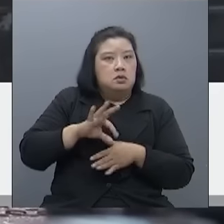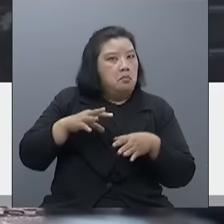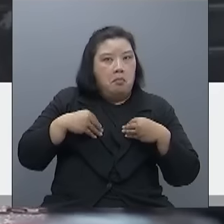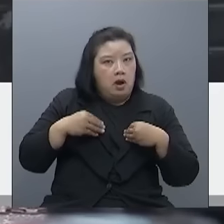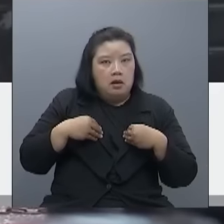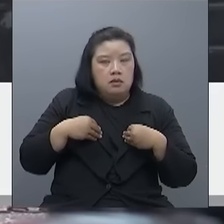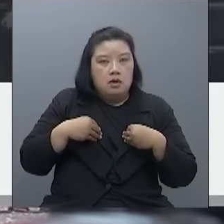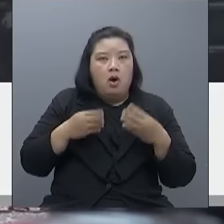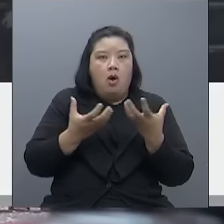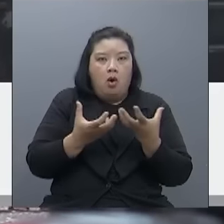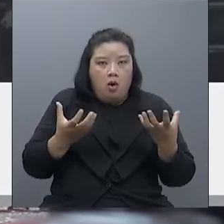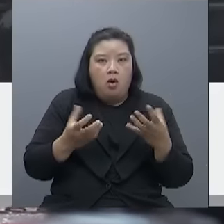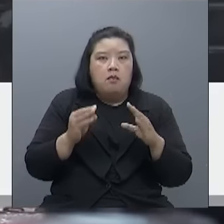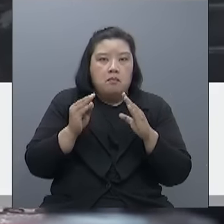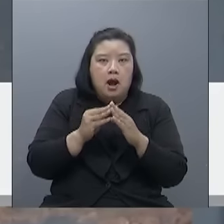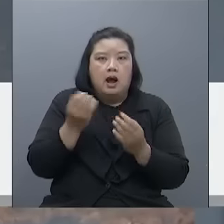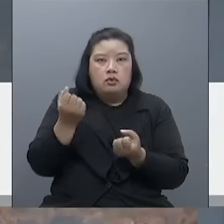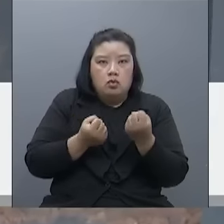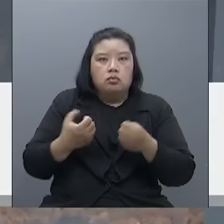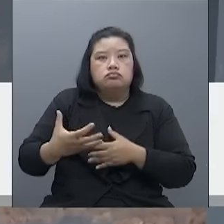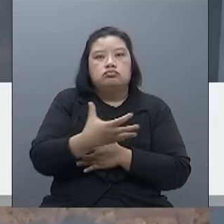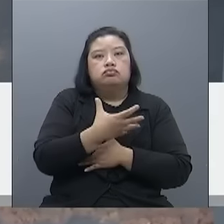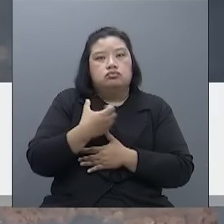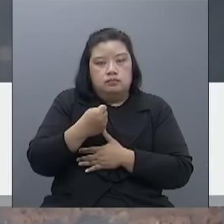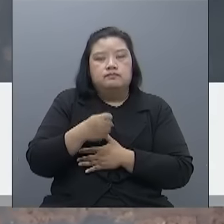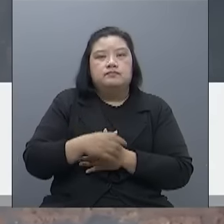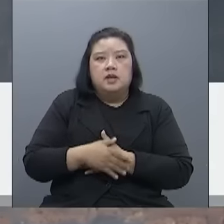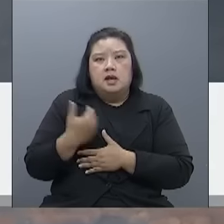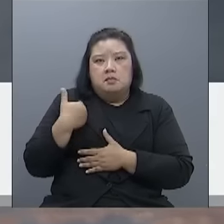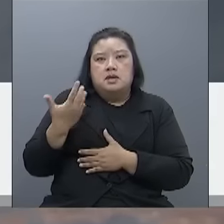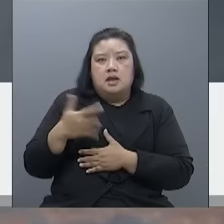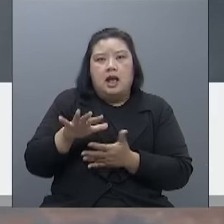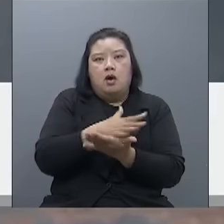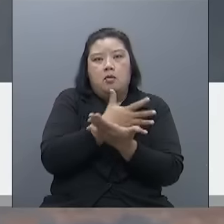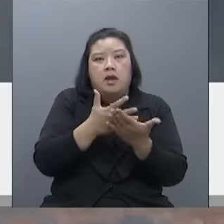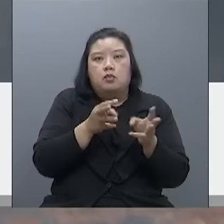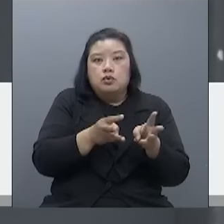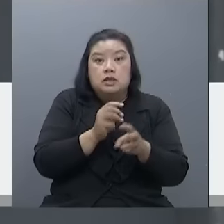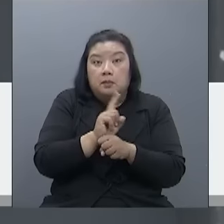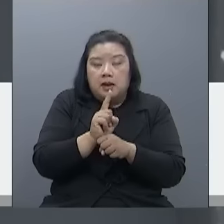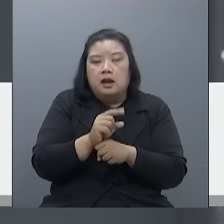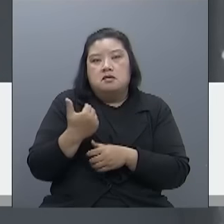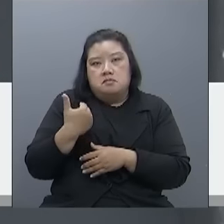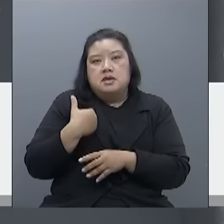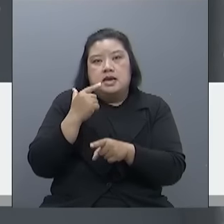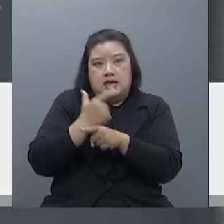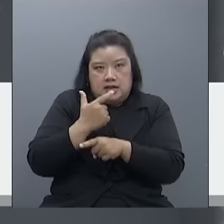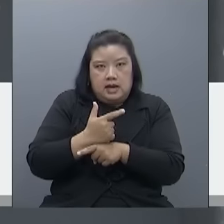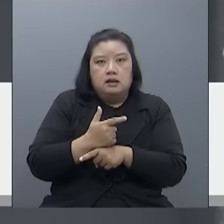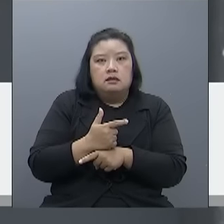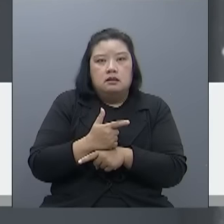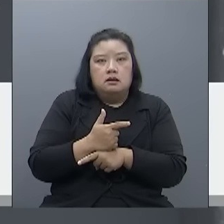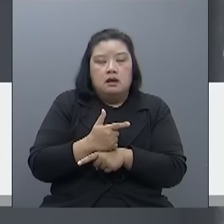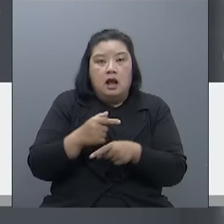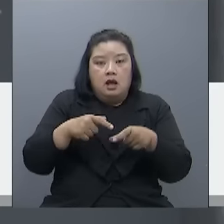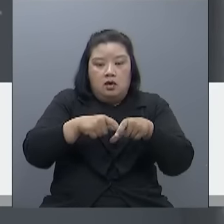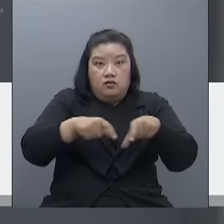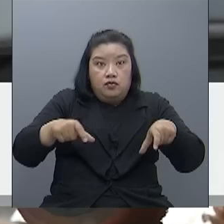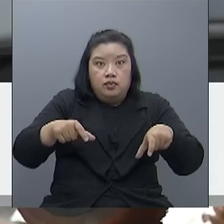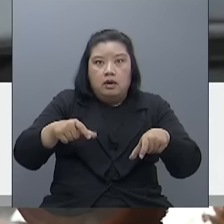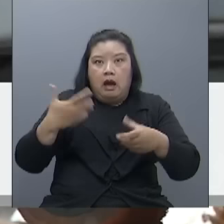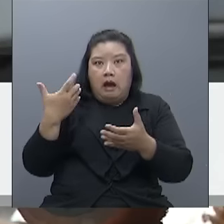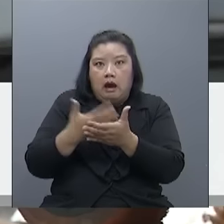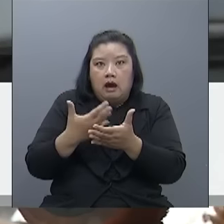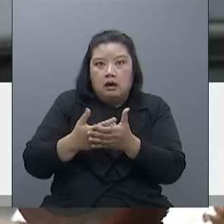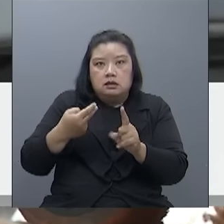กและทรัพย์สินที่จะได้รับนะคะโดยมีการวางแผนค่ะด้วยการสั่งทำหีบเหล็กและแท่นวางในราคาหลายหมื่นบาทก่อนจ